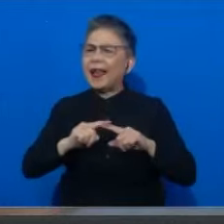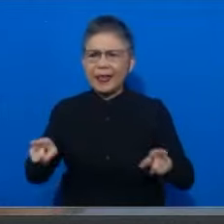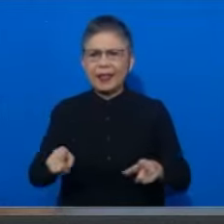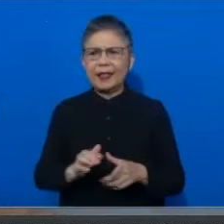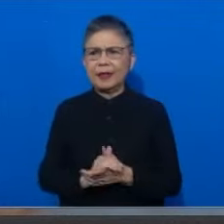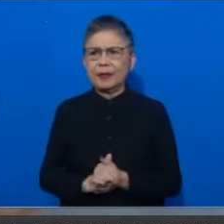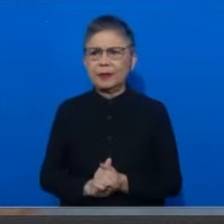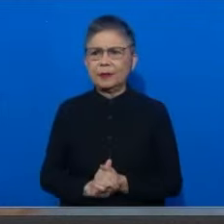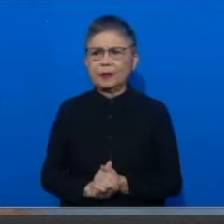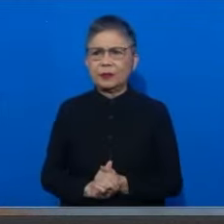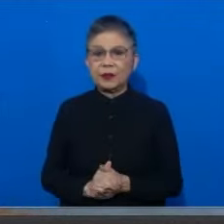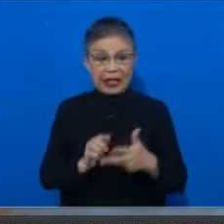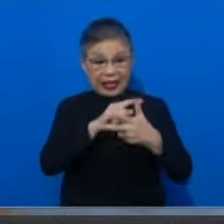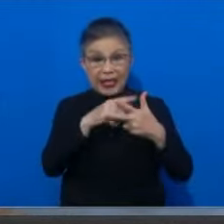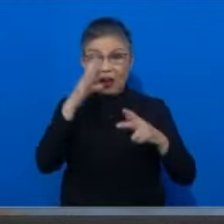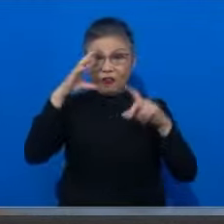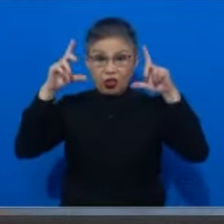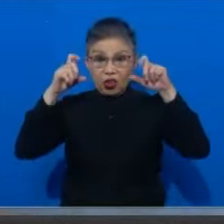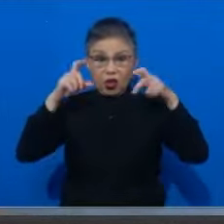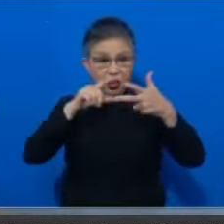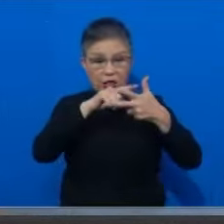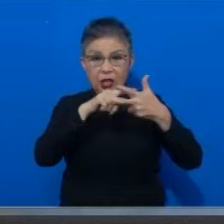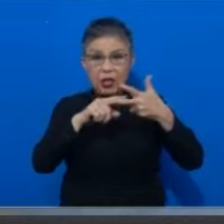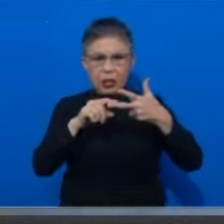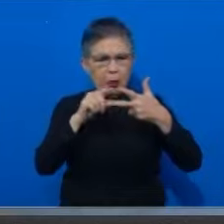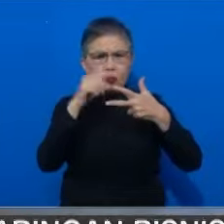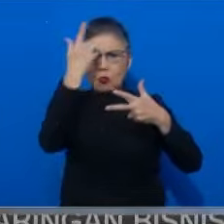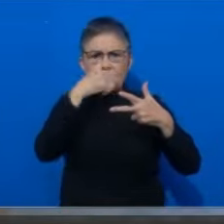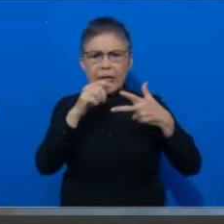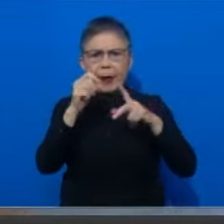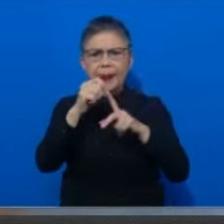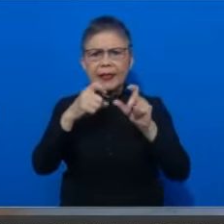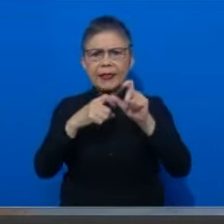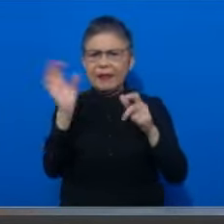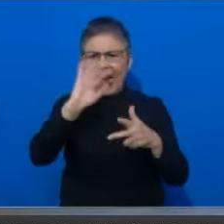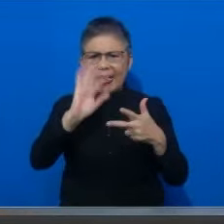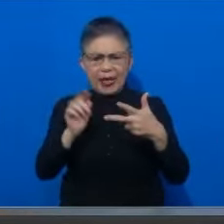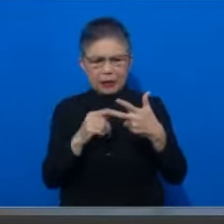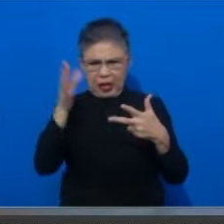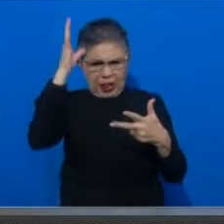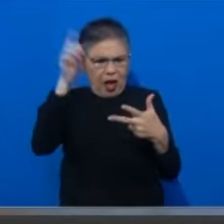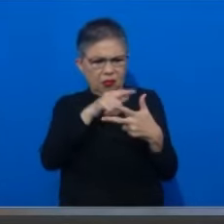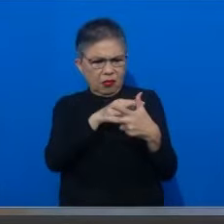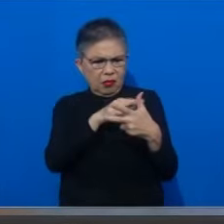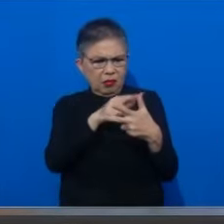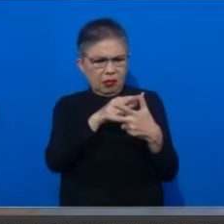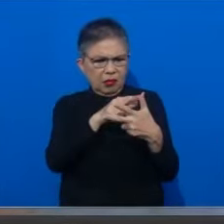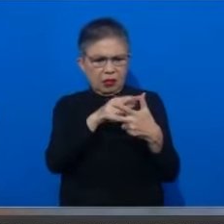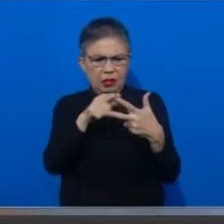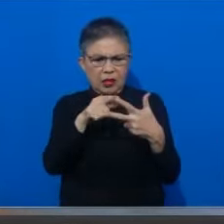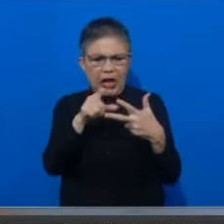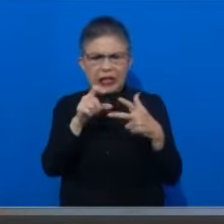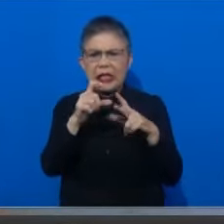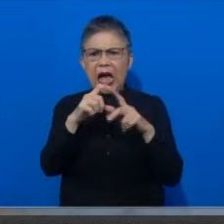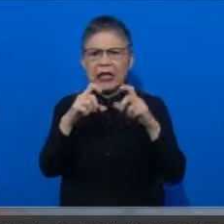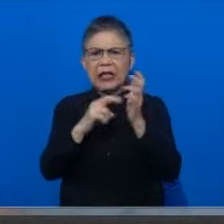Nah, berarti di 3 foto itu nggak ada mukanya Peggy Setiawan? Nggak ada. Nggak ada, berarti siapa aja? Itu Peggy alias Perong, Dani,